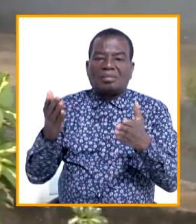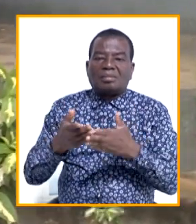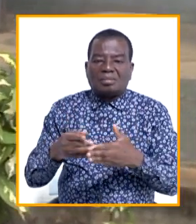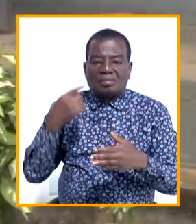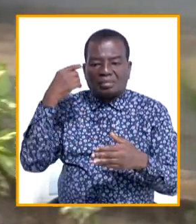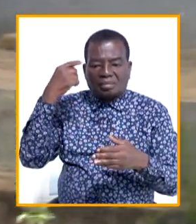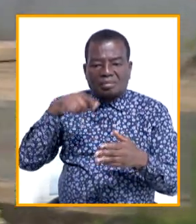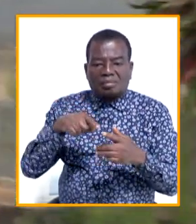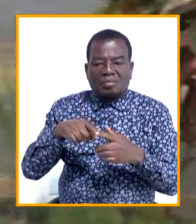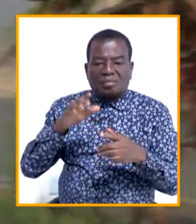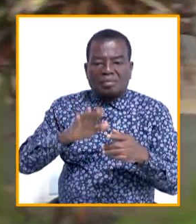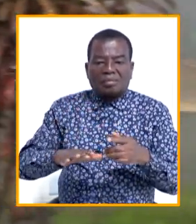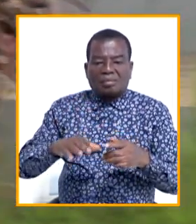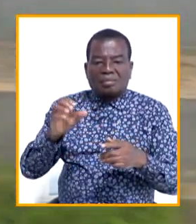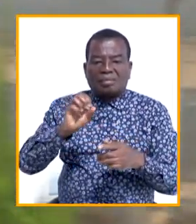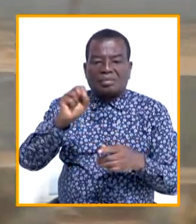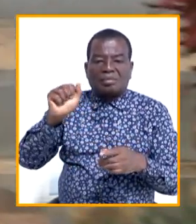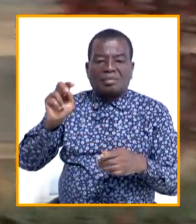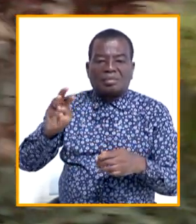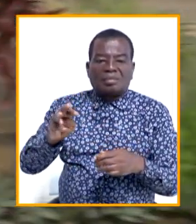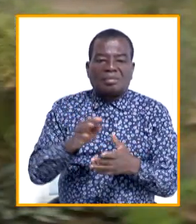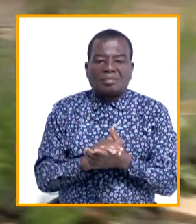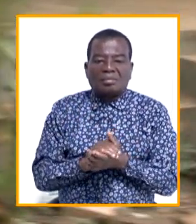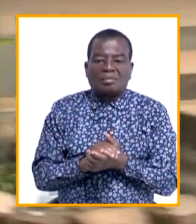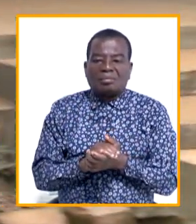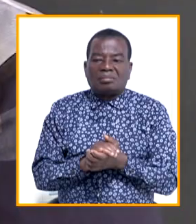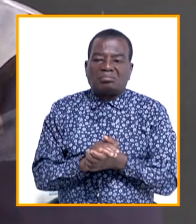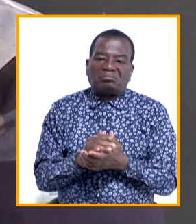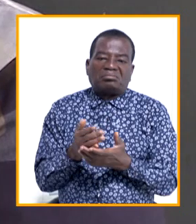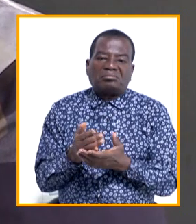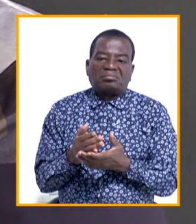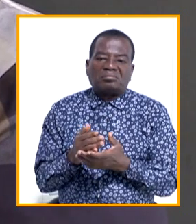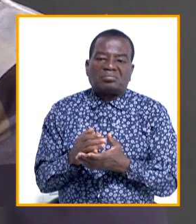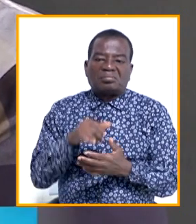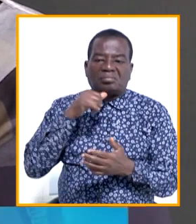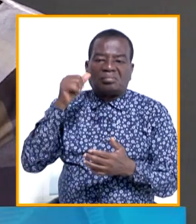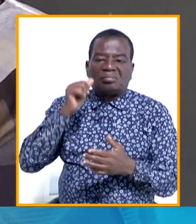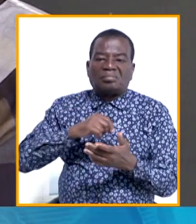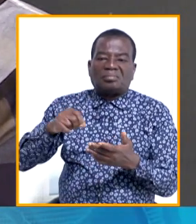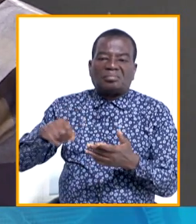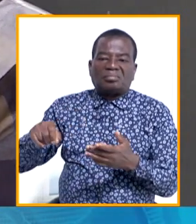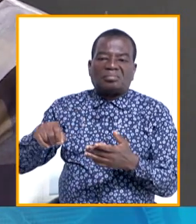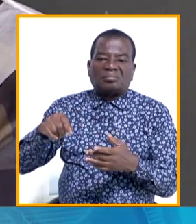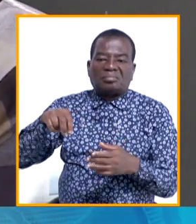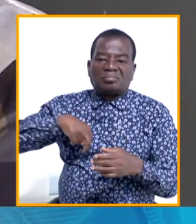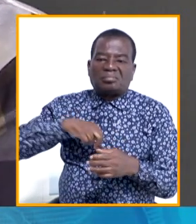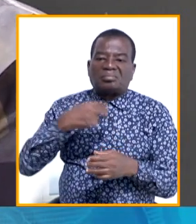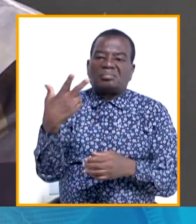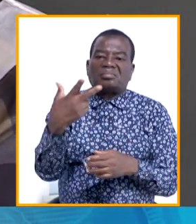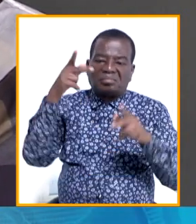chez le petit Samuel mais ambiance morose dans l'ensemble hier on a fait les inscriptions nous en avons eu